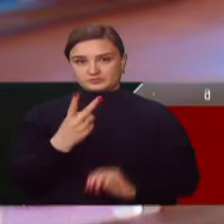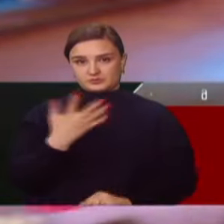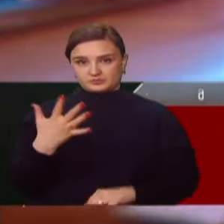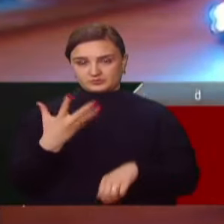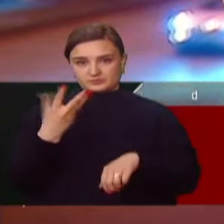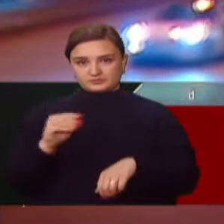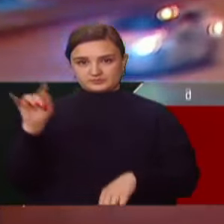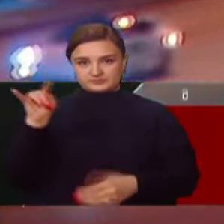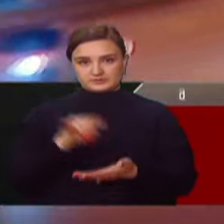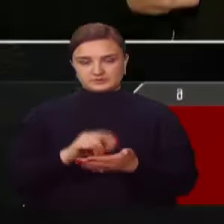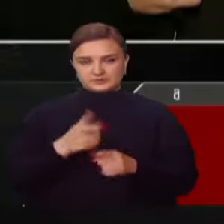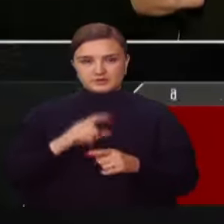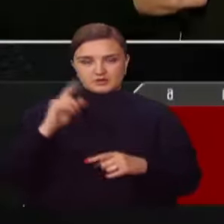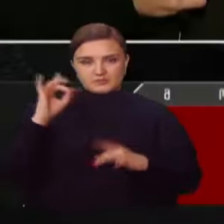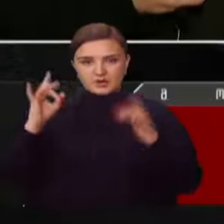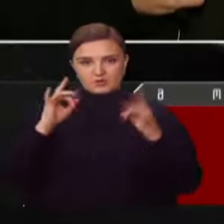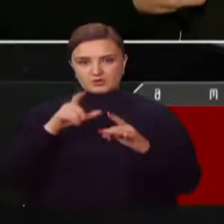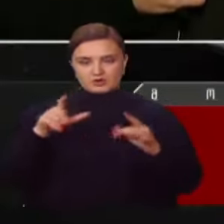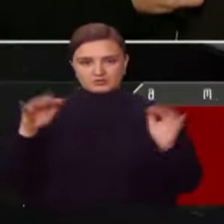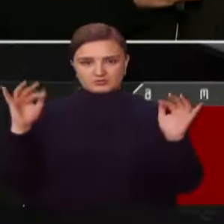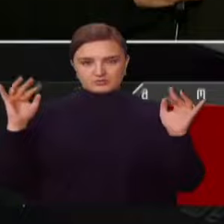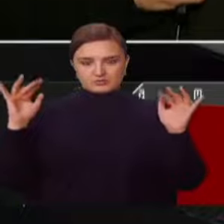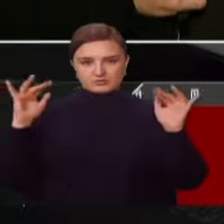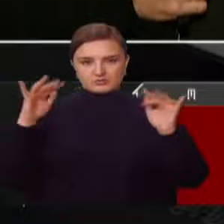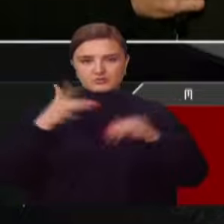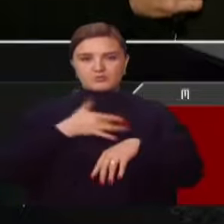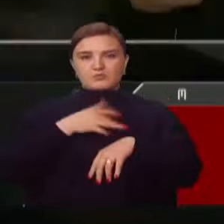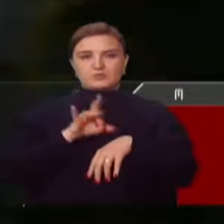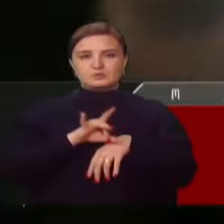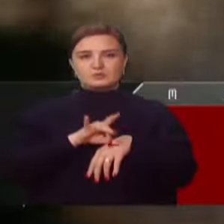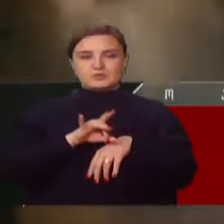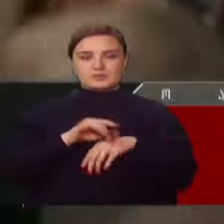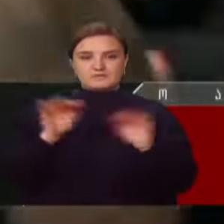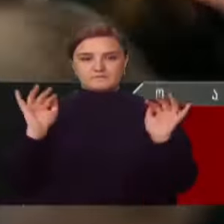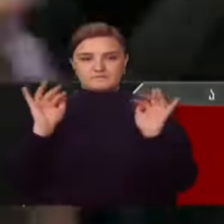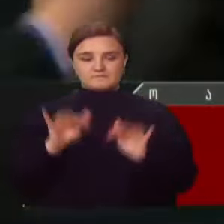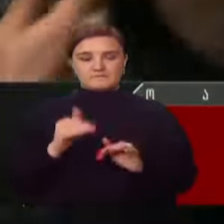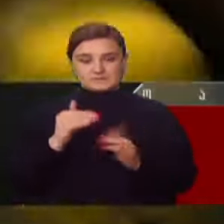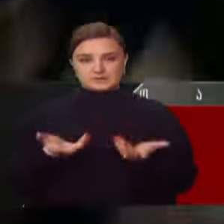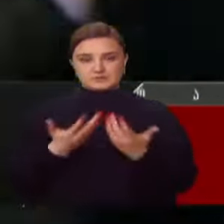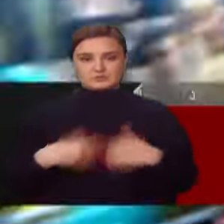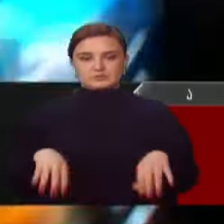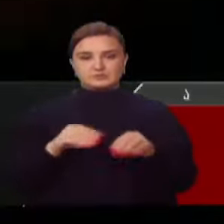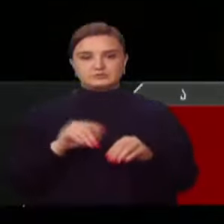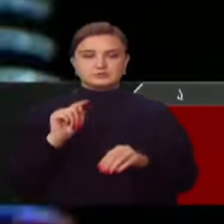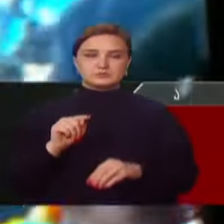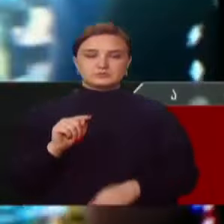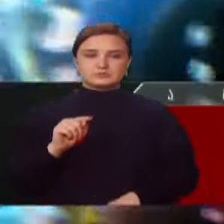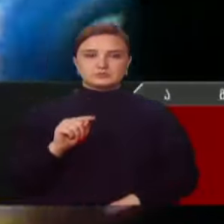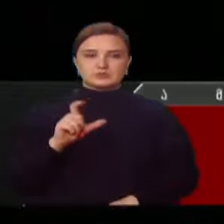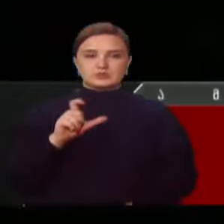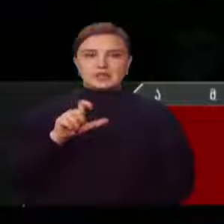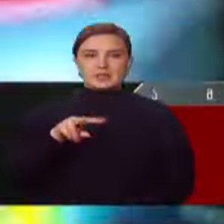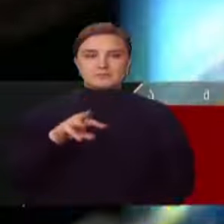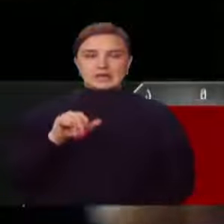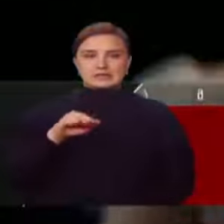ძალიან ხმაურიანი და მასიური დახვედრა მოუწყვეს ქართველმა გულშემატკივრებმა ილია თოფურიას და მის ოჯახს. ელ მატადორი თავის ოჯახთან